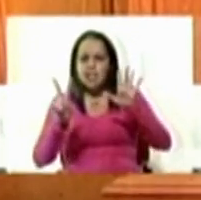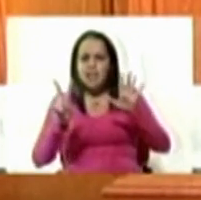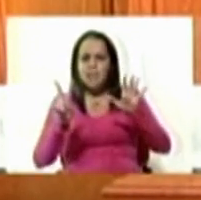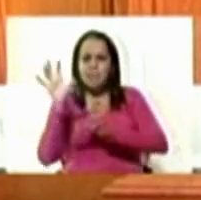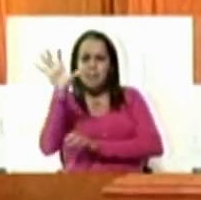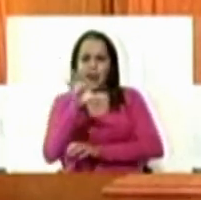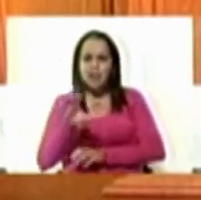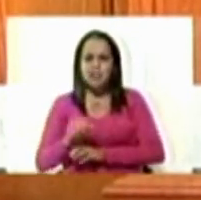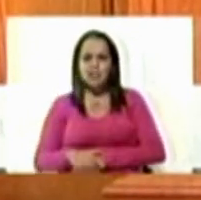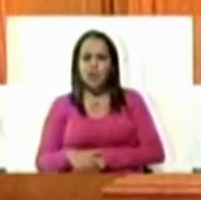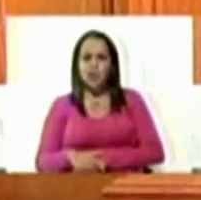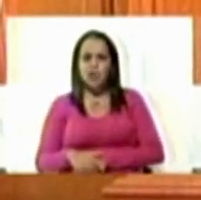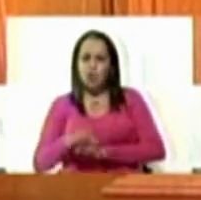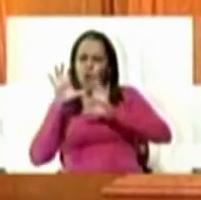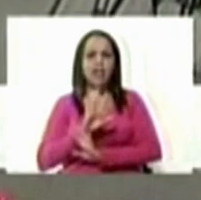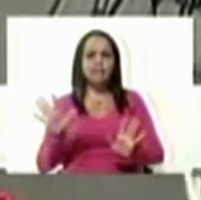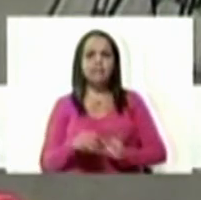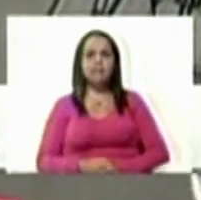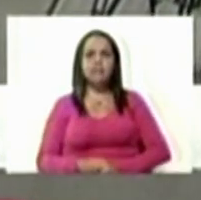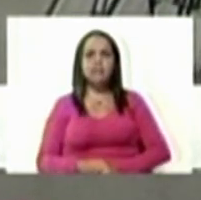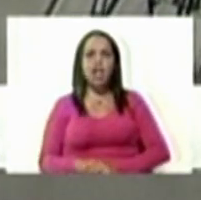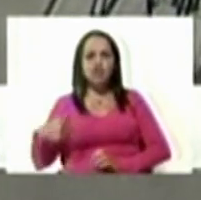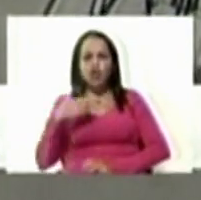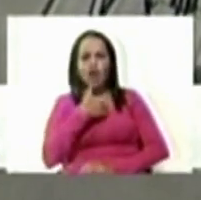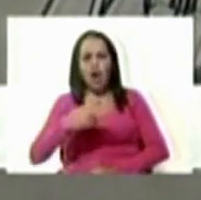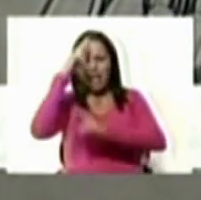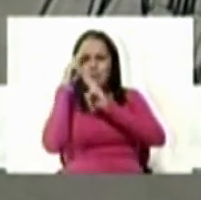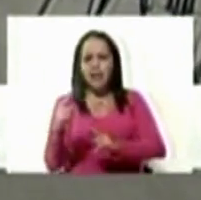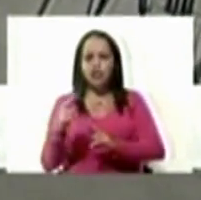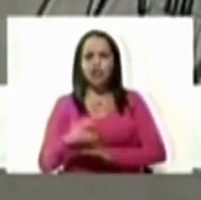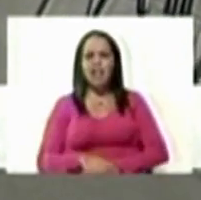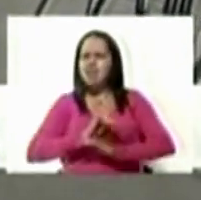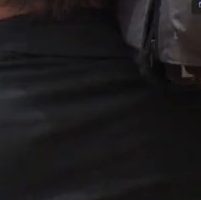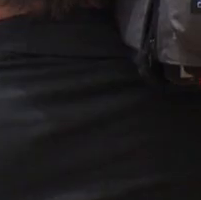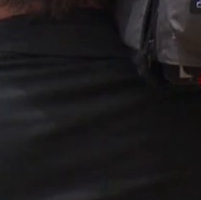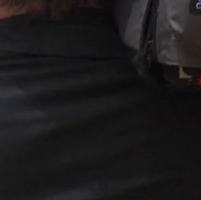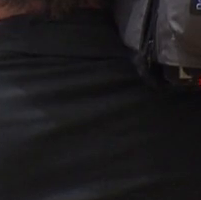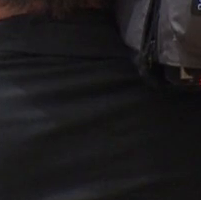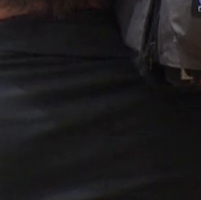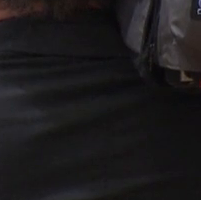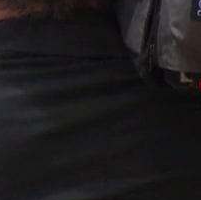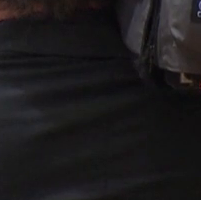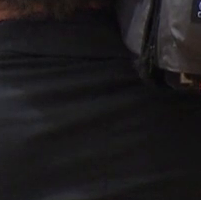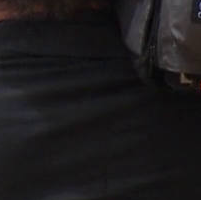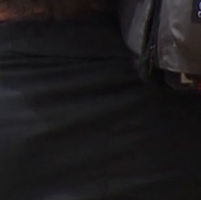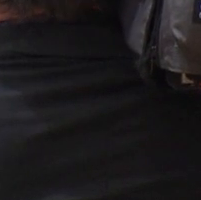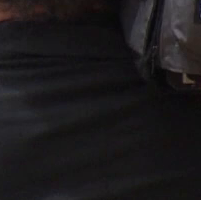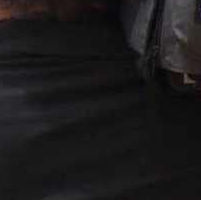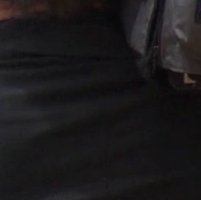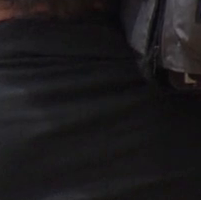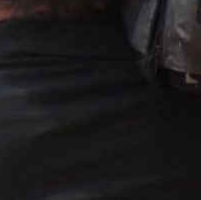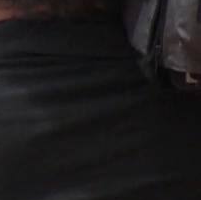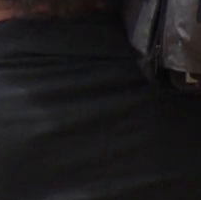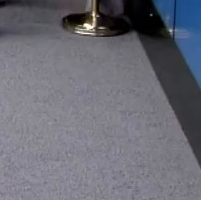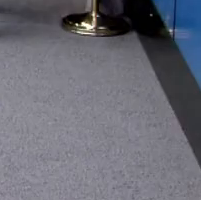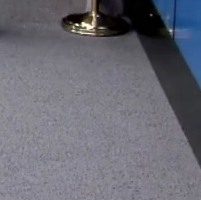Европейский Союз выразил возмущение высылкой своего посла из Венесуэлы, о которой объявил называющий себя президентом Николас Мадуро.